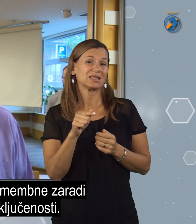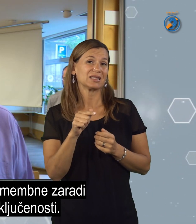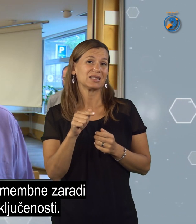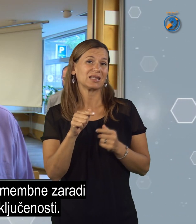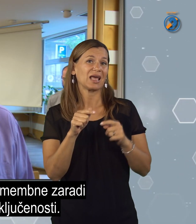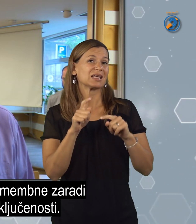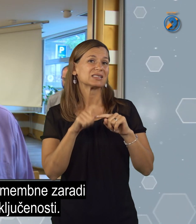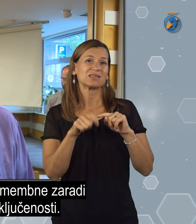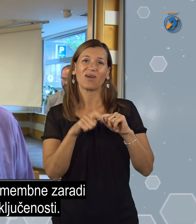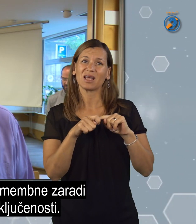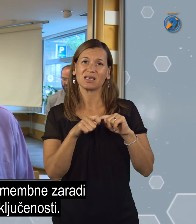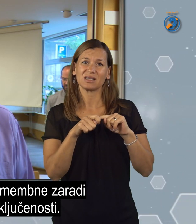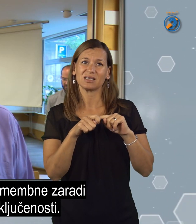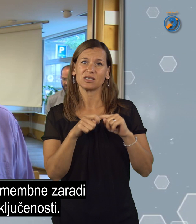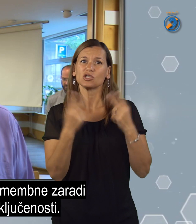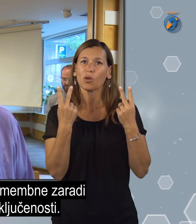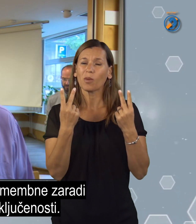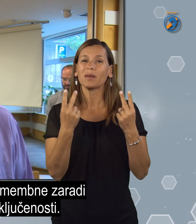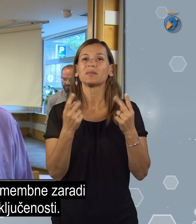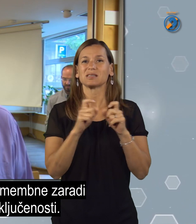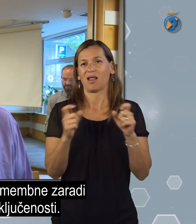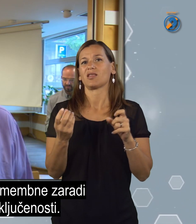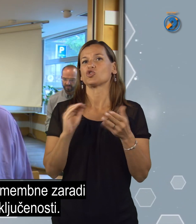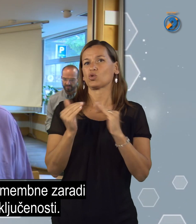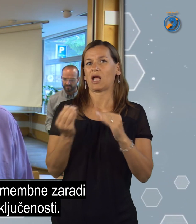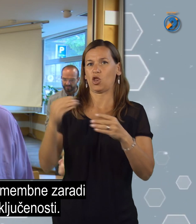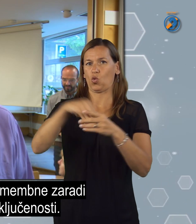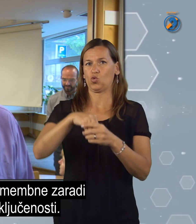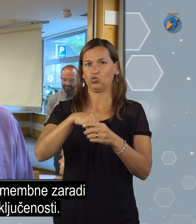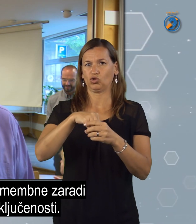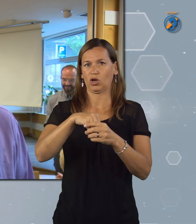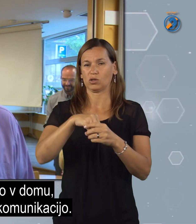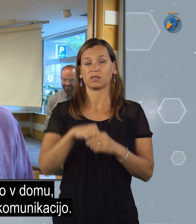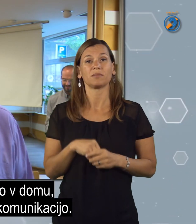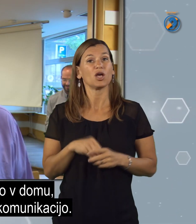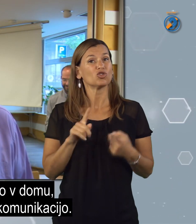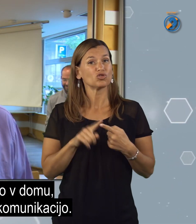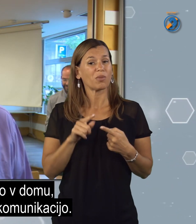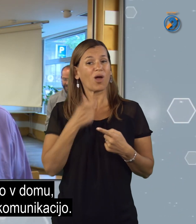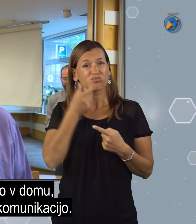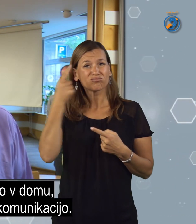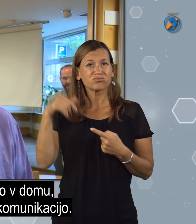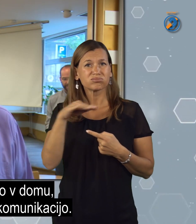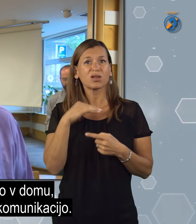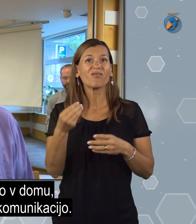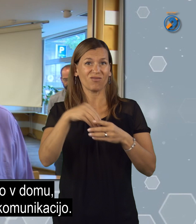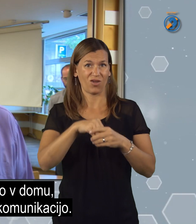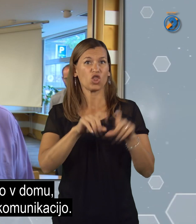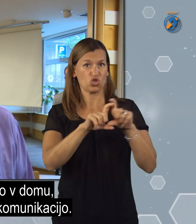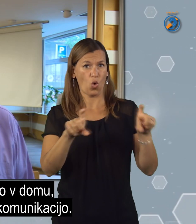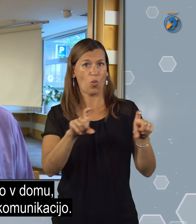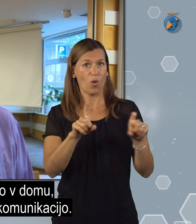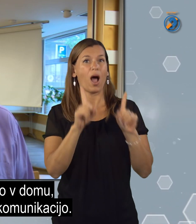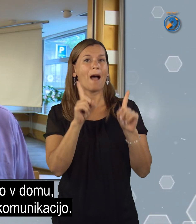iz enostavnega razloga, zaradi socialne vključenosti. Čeprav so v domu, potrebujejo, kako bi